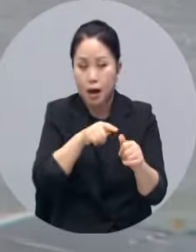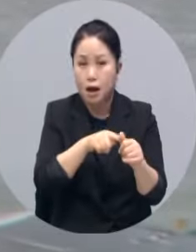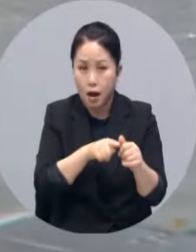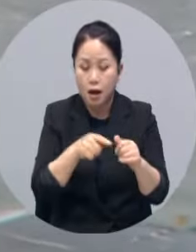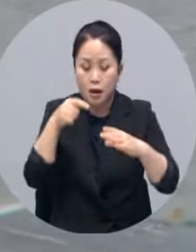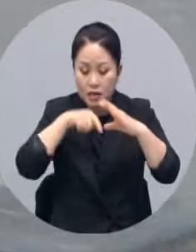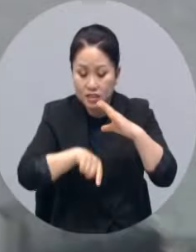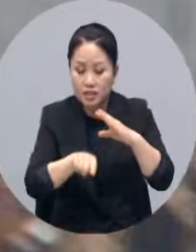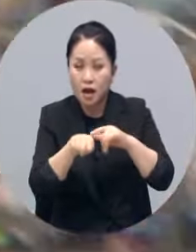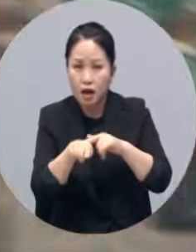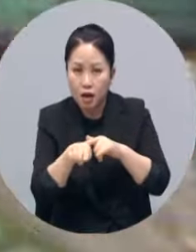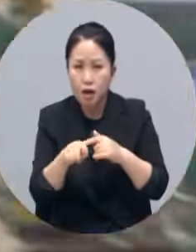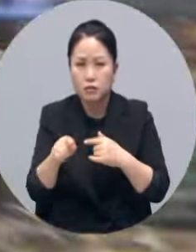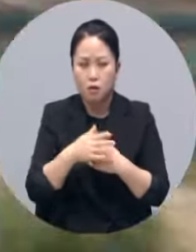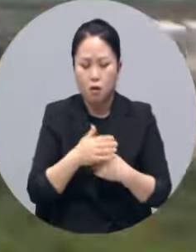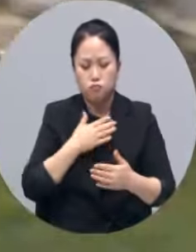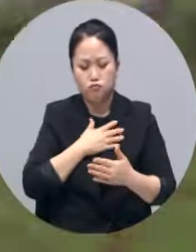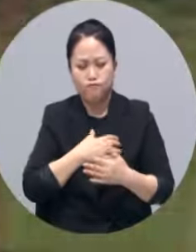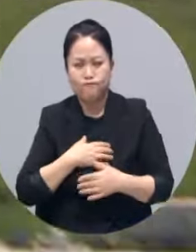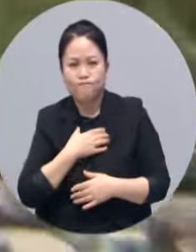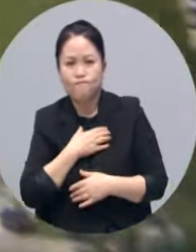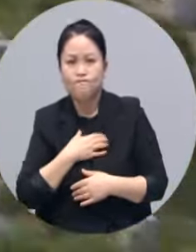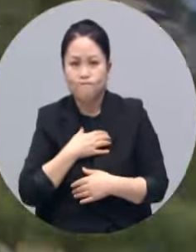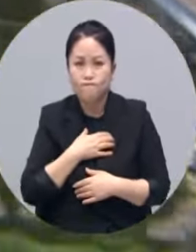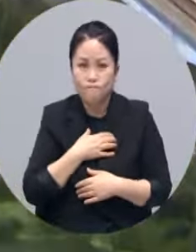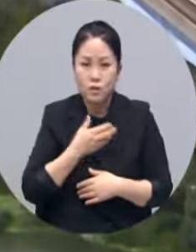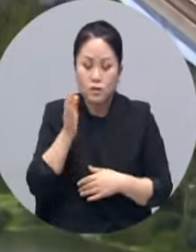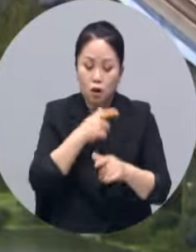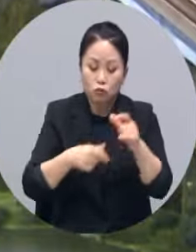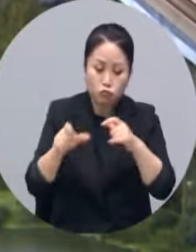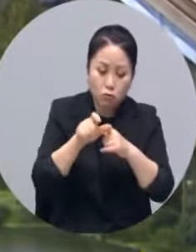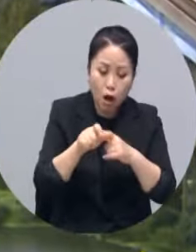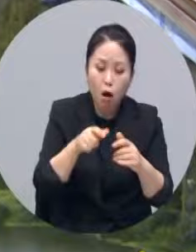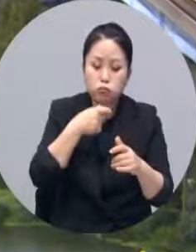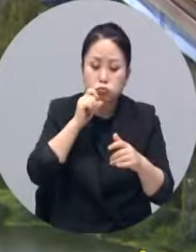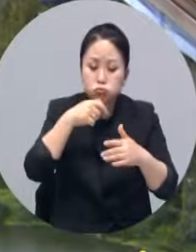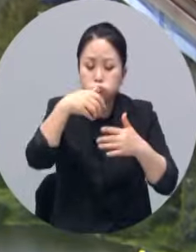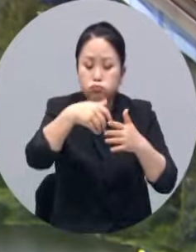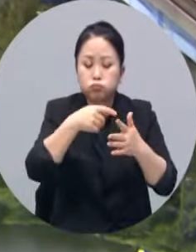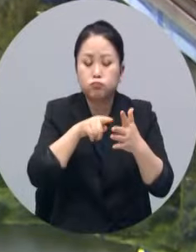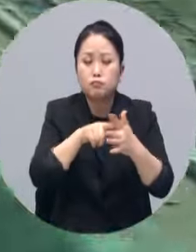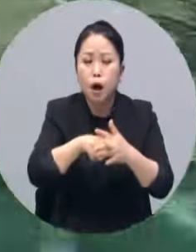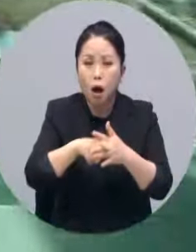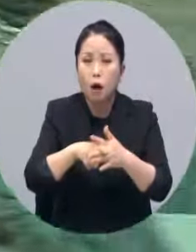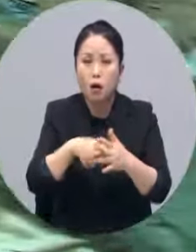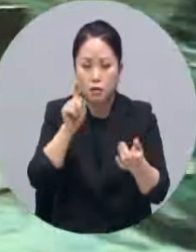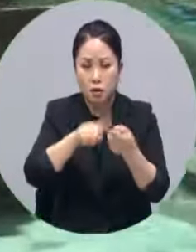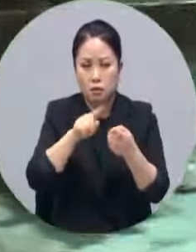구간의 불안정성이 드러난 상황에서 추가로 누수 사실까지 확인되면서 터널